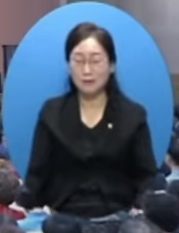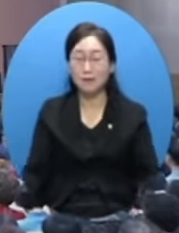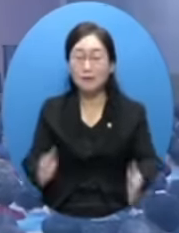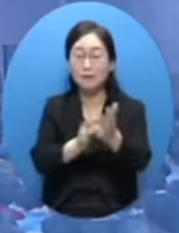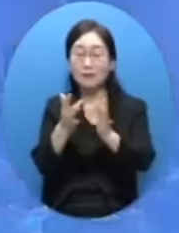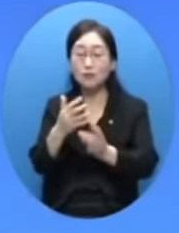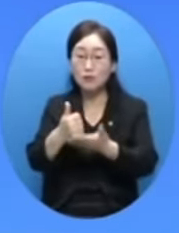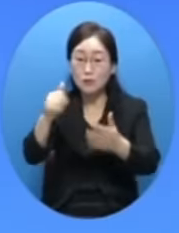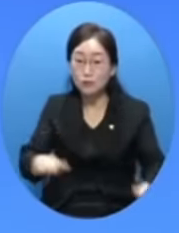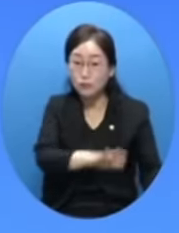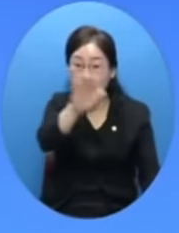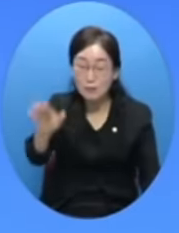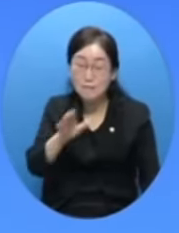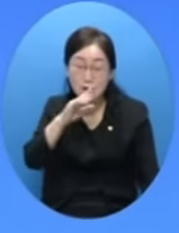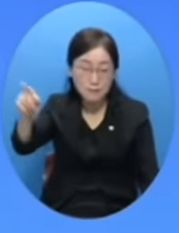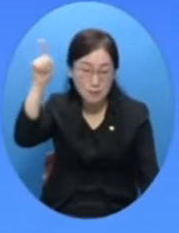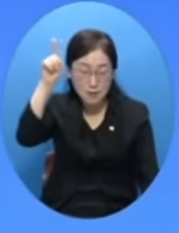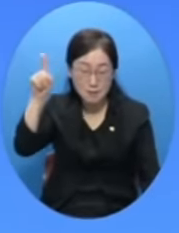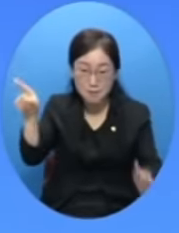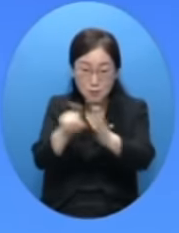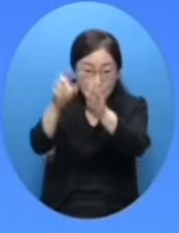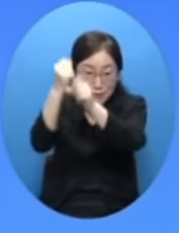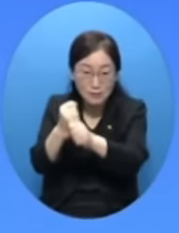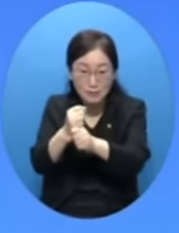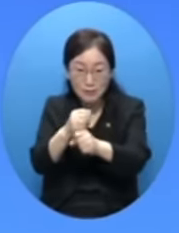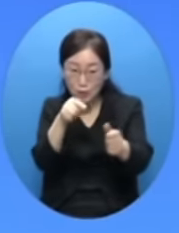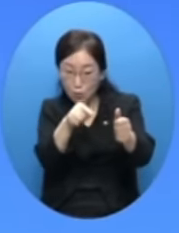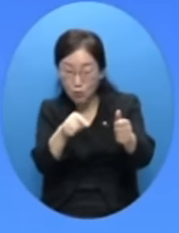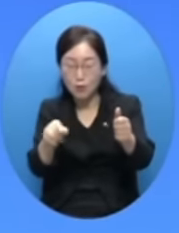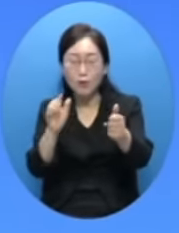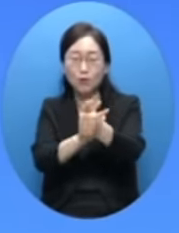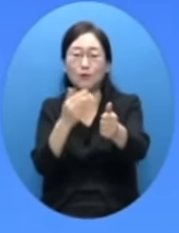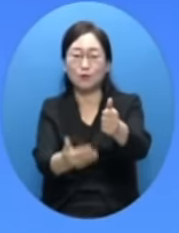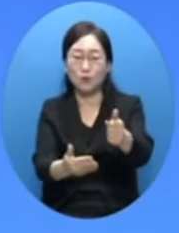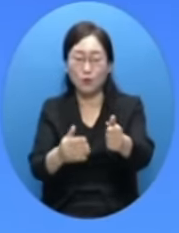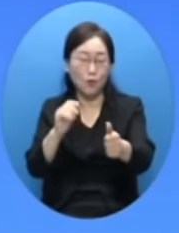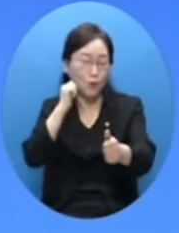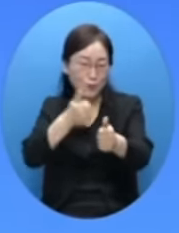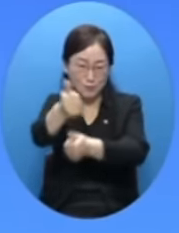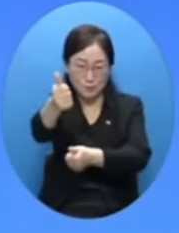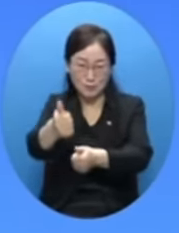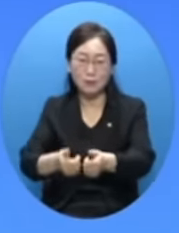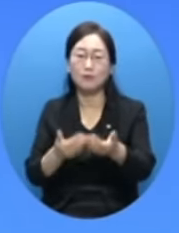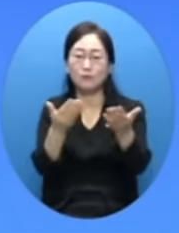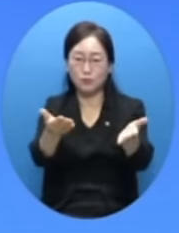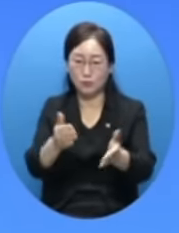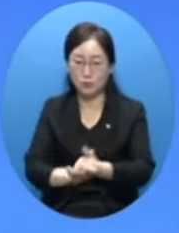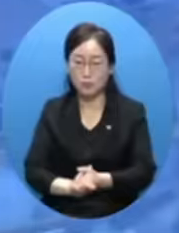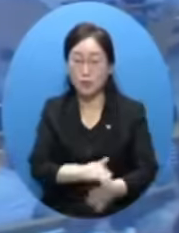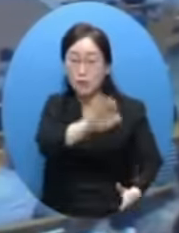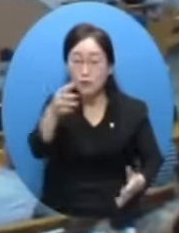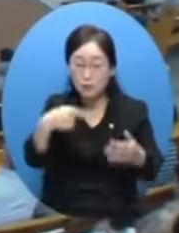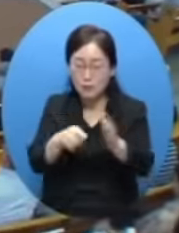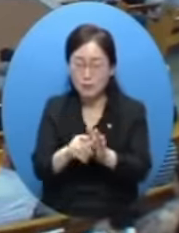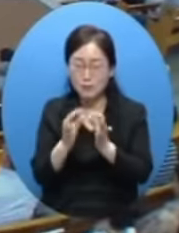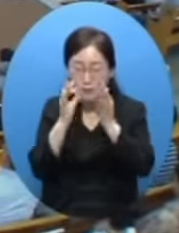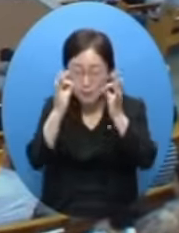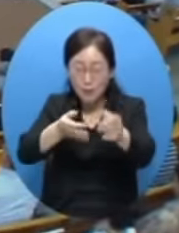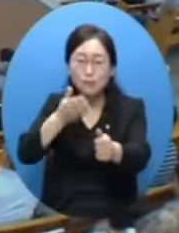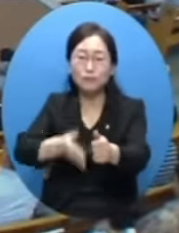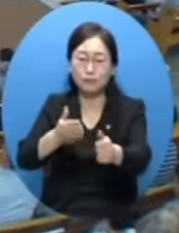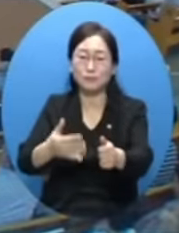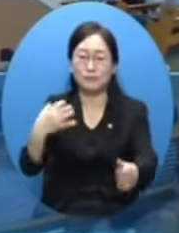예수님은 우리 주님을 전적으로 믿고 의지하는 자들을 도우시고 모든 어려움을 이기게 만들어주십니다. 우리 위해 간구하시는 주님이신